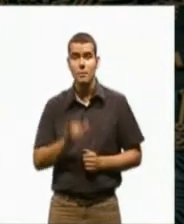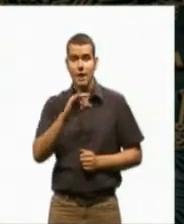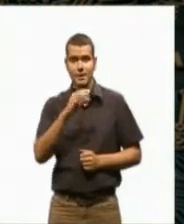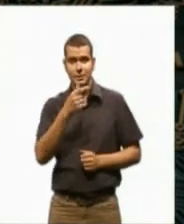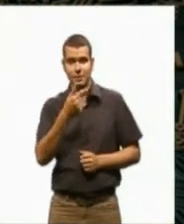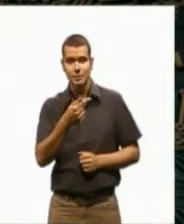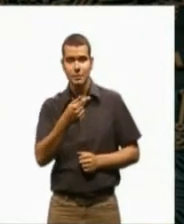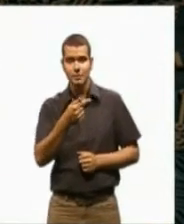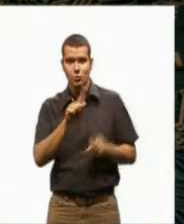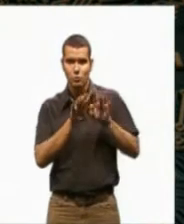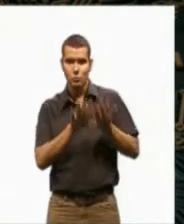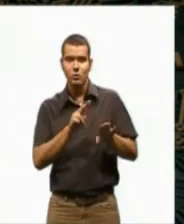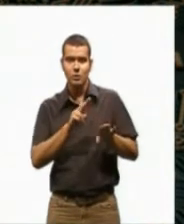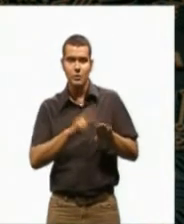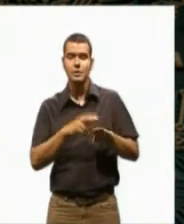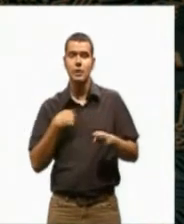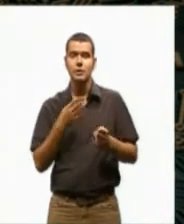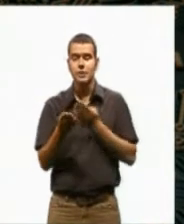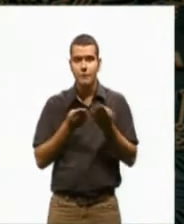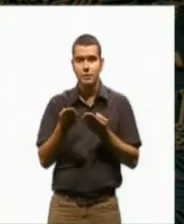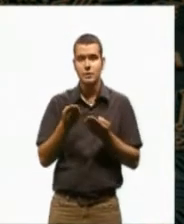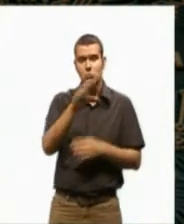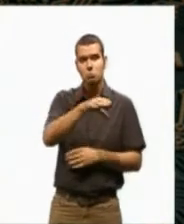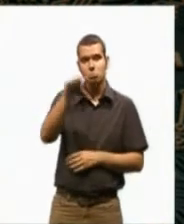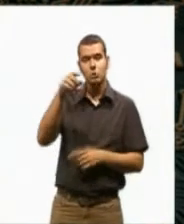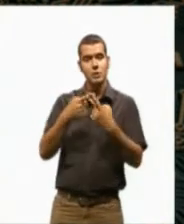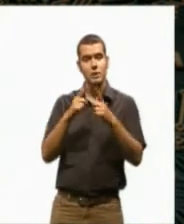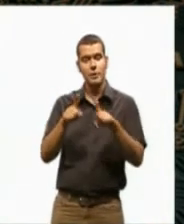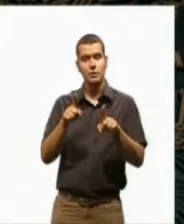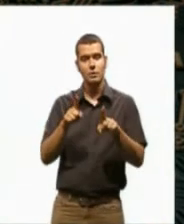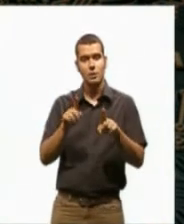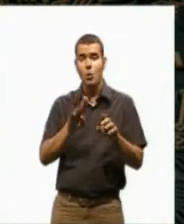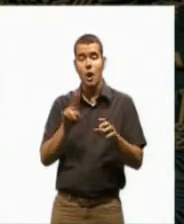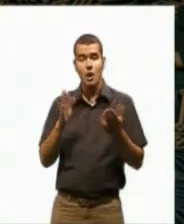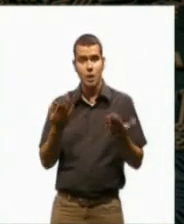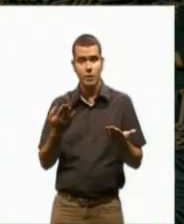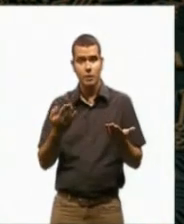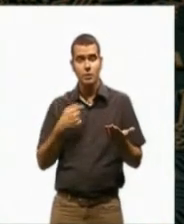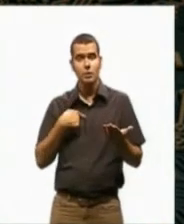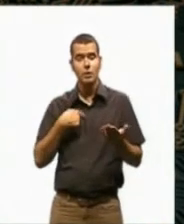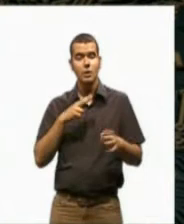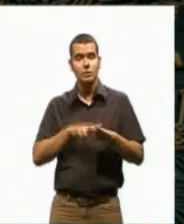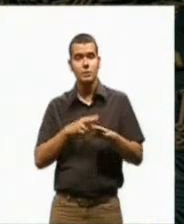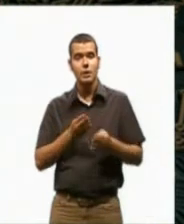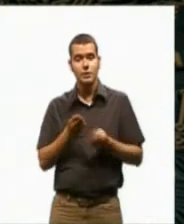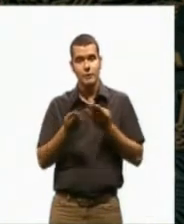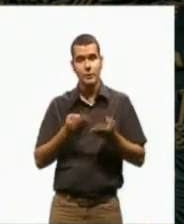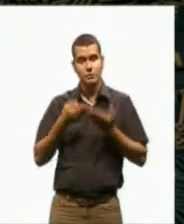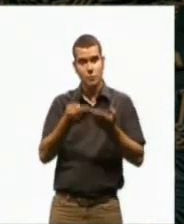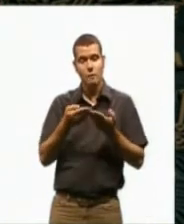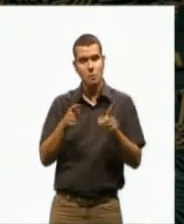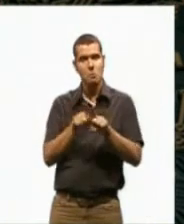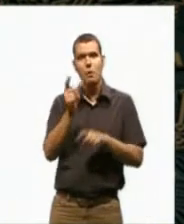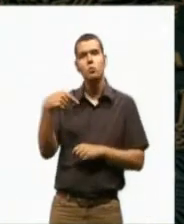permes tal-kompjuter u-kommunikazzjoni xortu għadatta t-kontistat għassa li serviz tiek fil-posta xoll u bħek t-kontistat kum produttiv